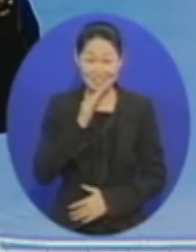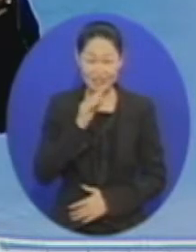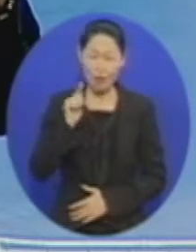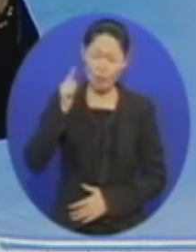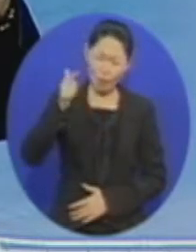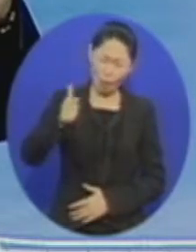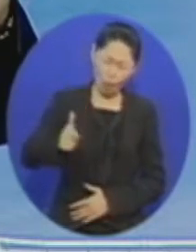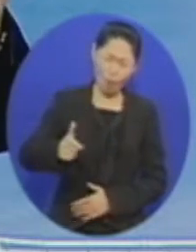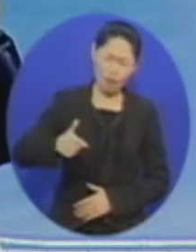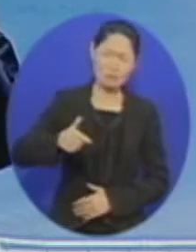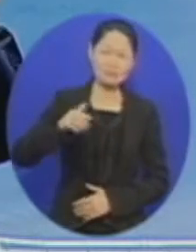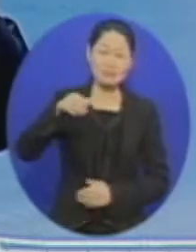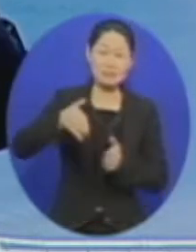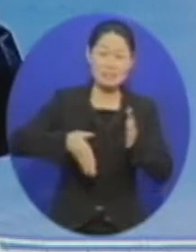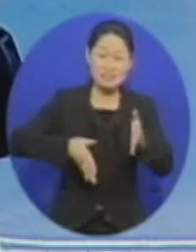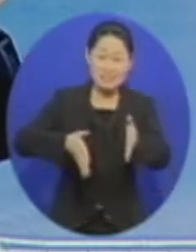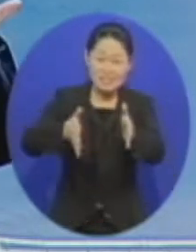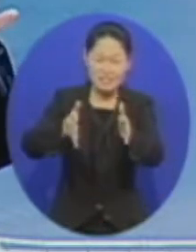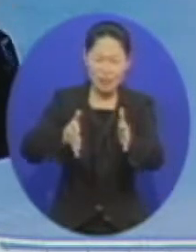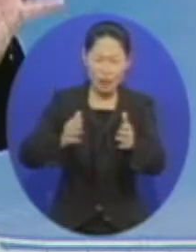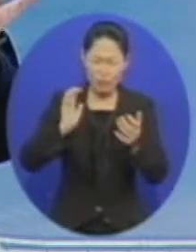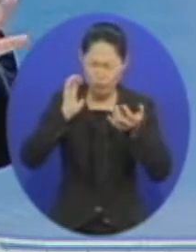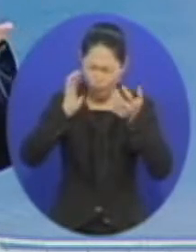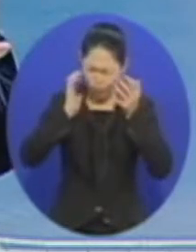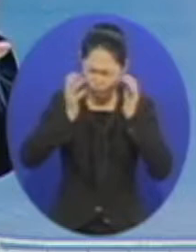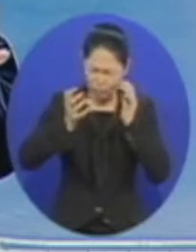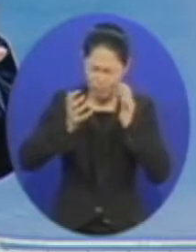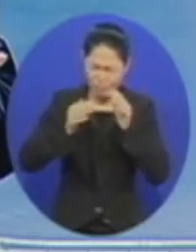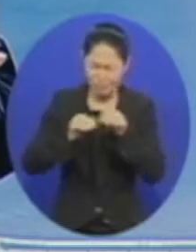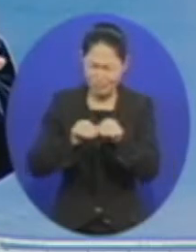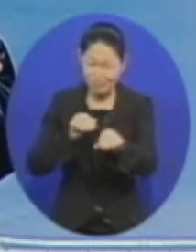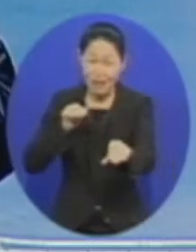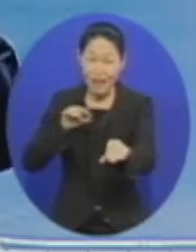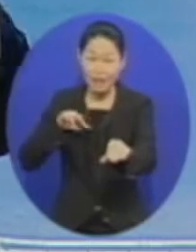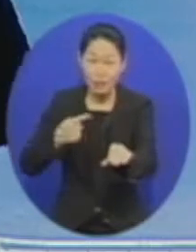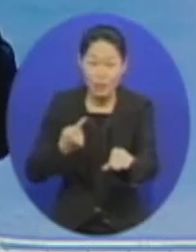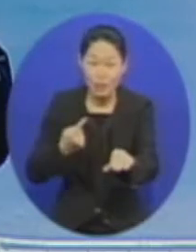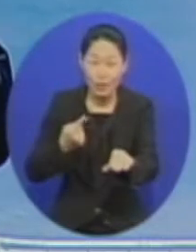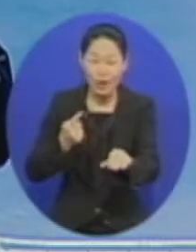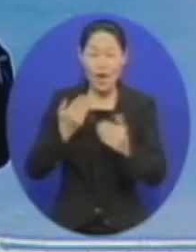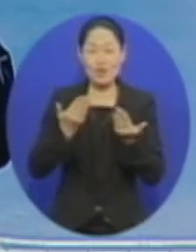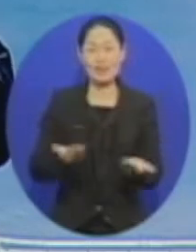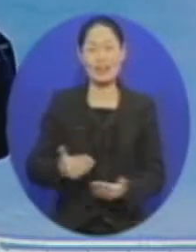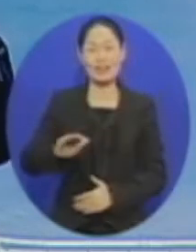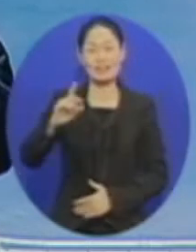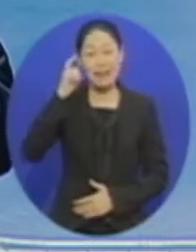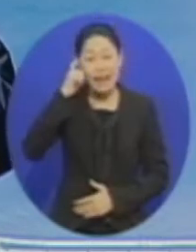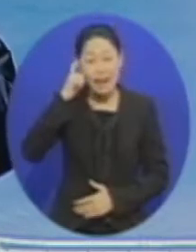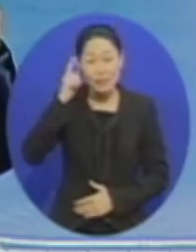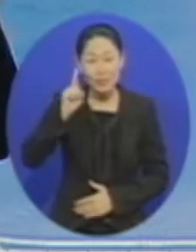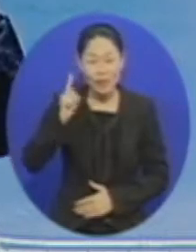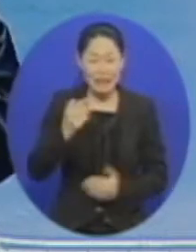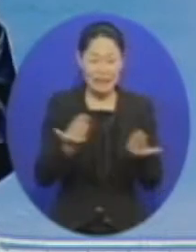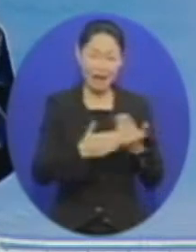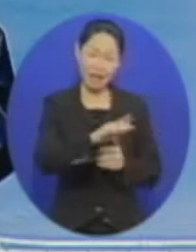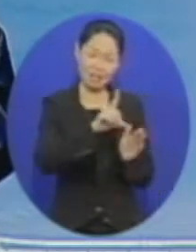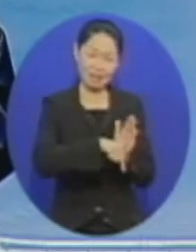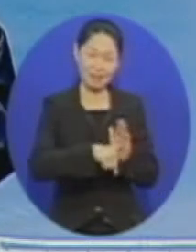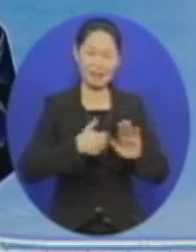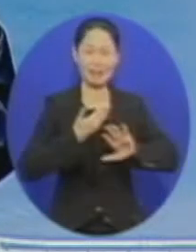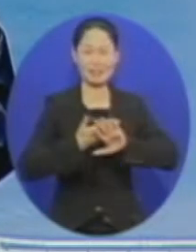먼 길을 복잡한 교통 체증 속에 가두어 휴가 간다고 생각하면 출근할때 하고 전혀